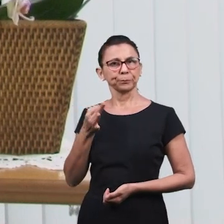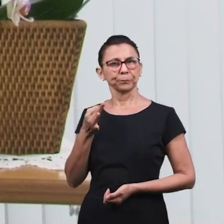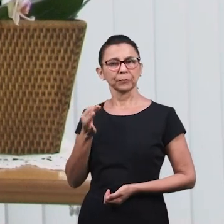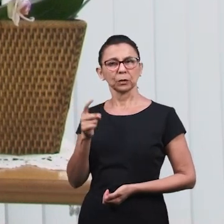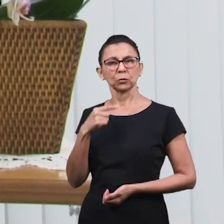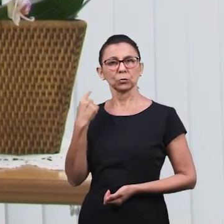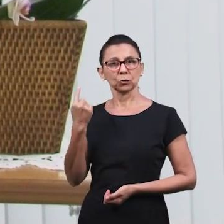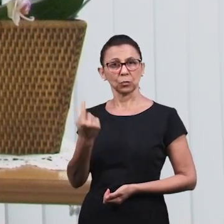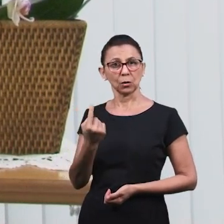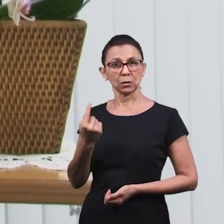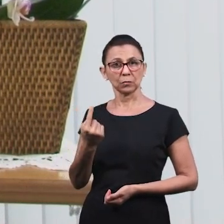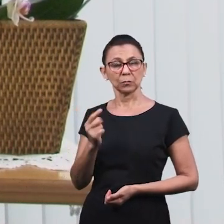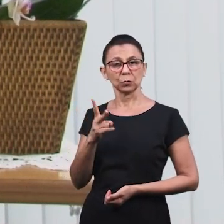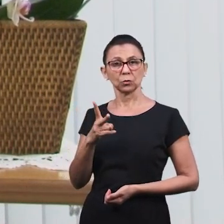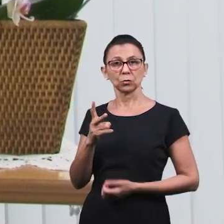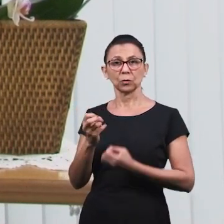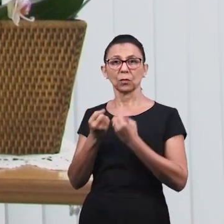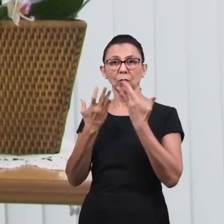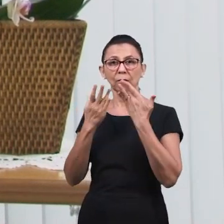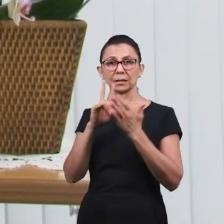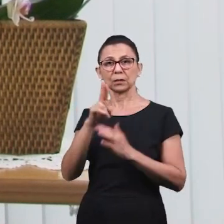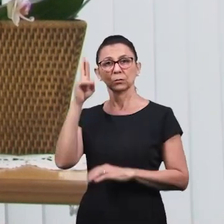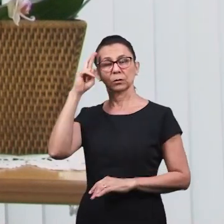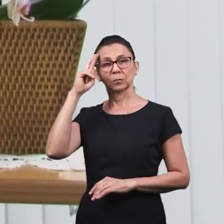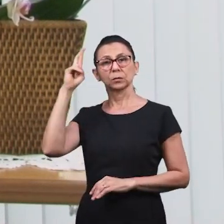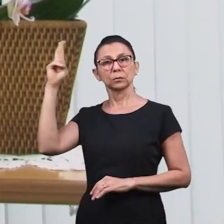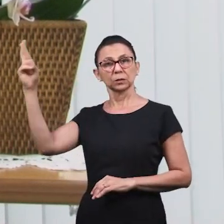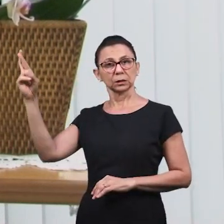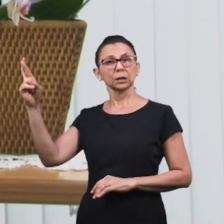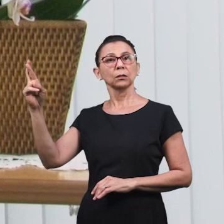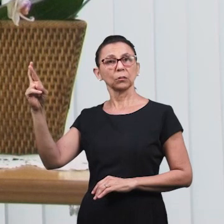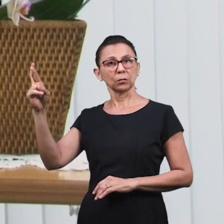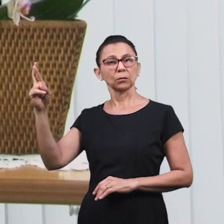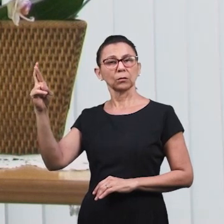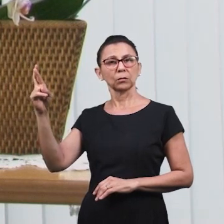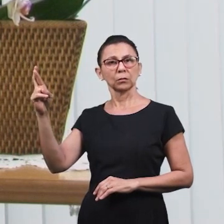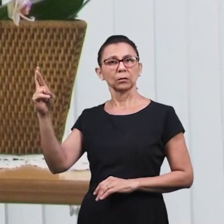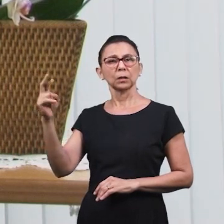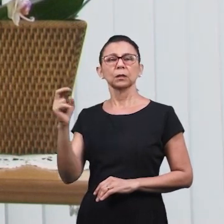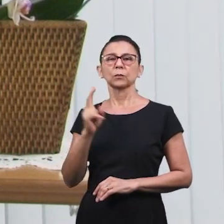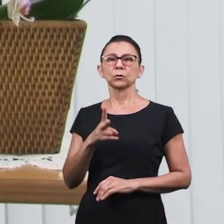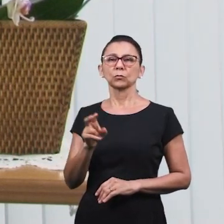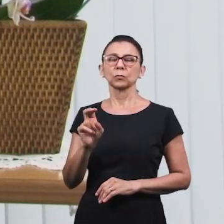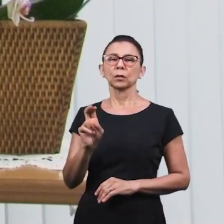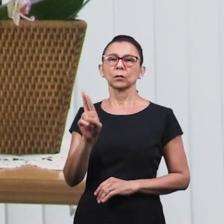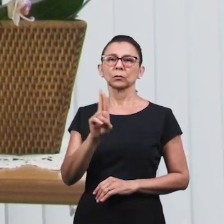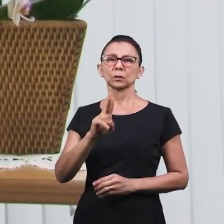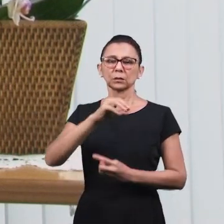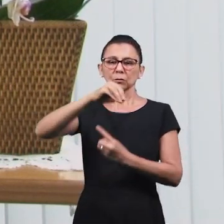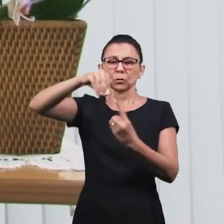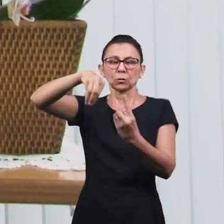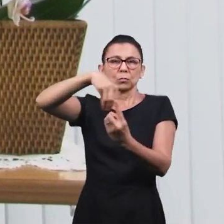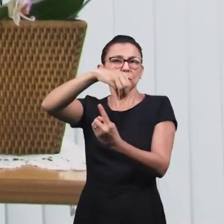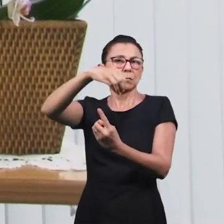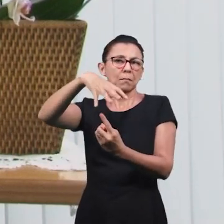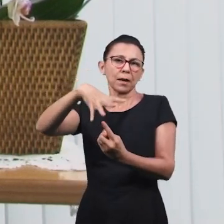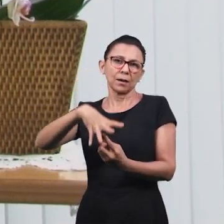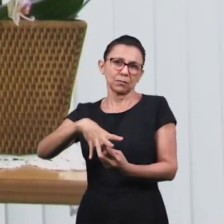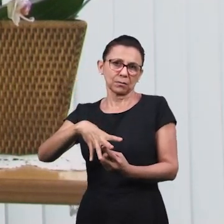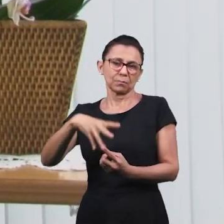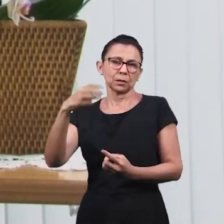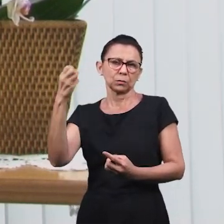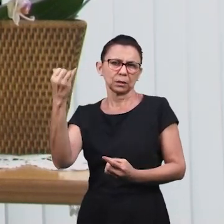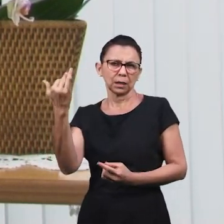Une chose est certe, nous allons continuer à confesser le nom du Seigneur devant les hommes avec toutes les ressources que le Seigneur nous a